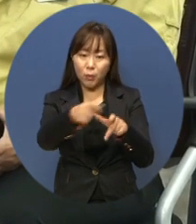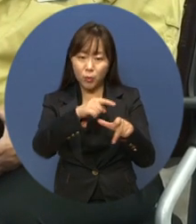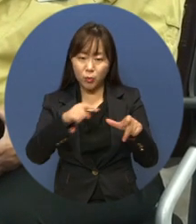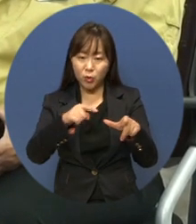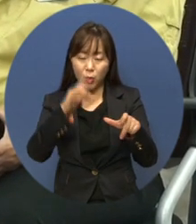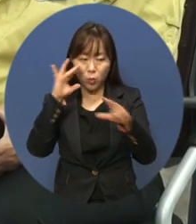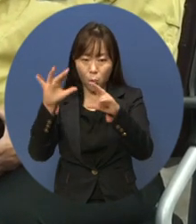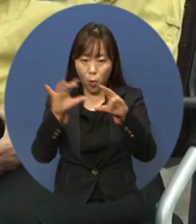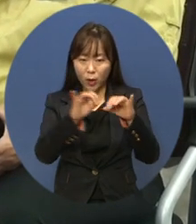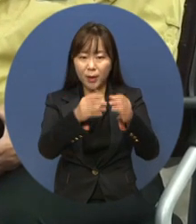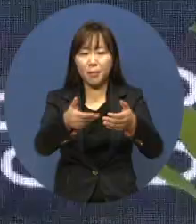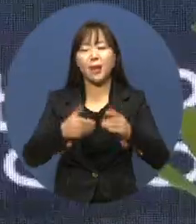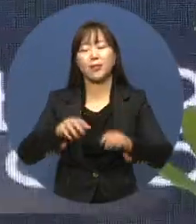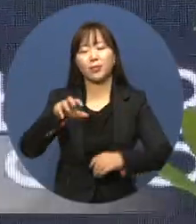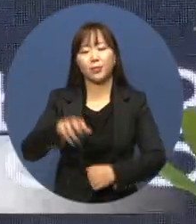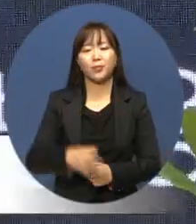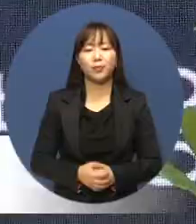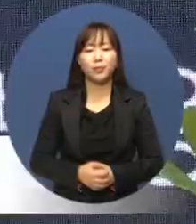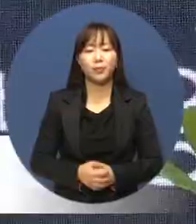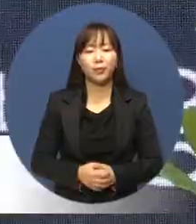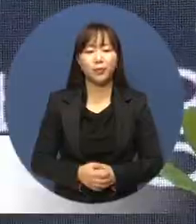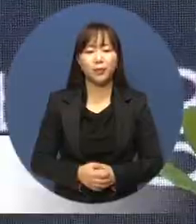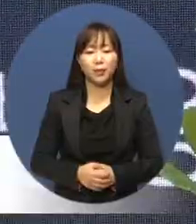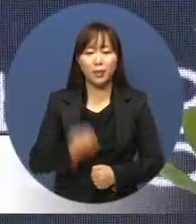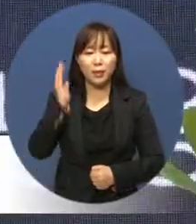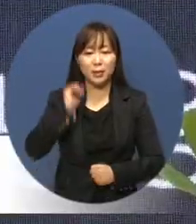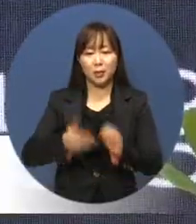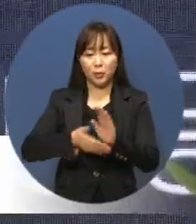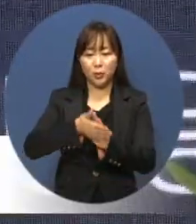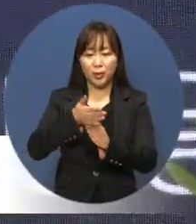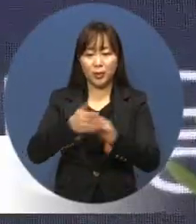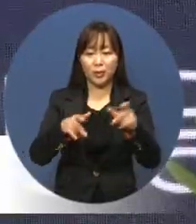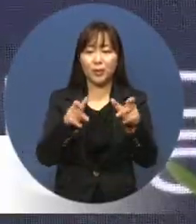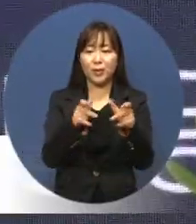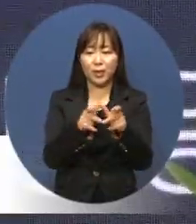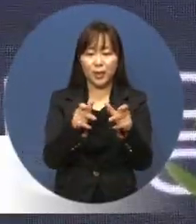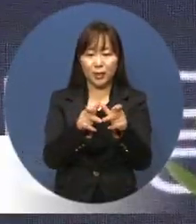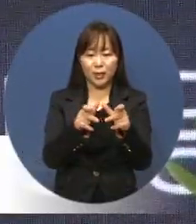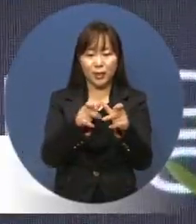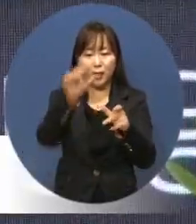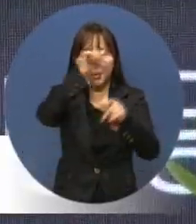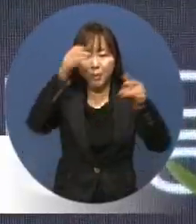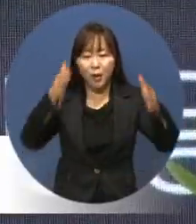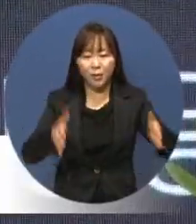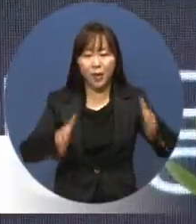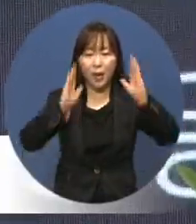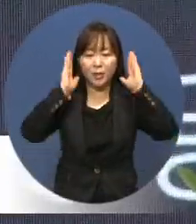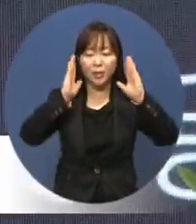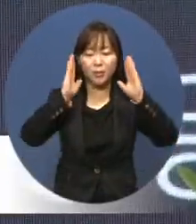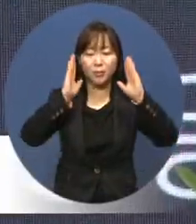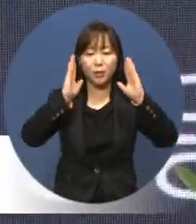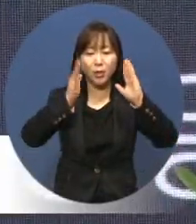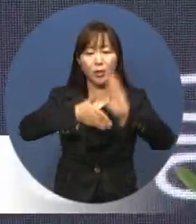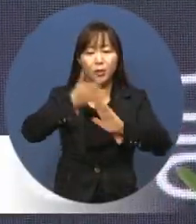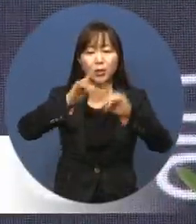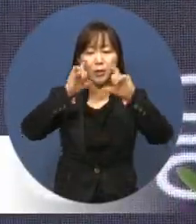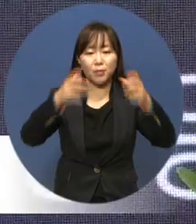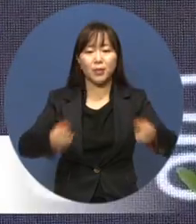장애인들로부터 얻는 자리였습니다. 우리 시 의정부시 장애인 평생학습도시